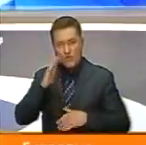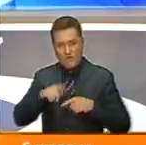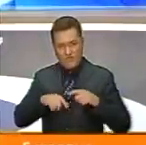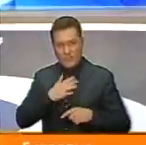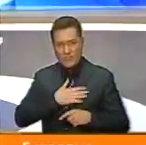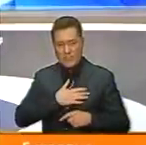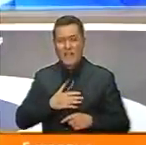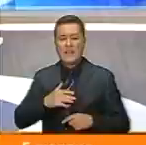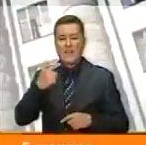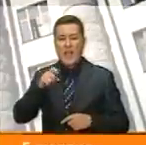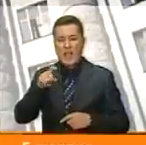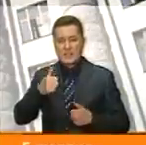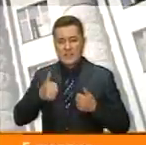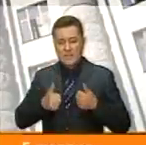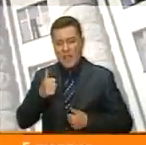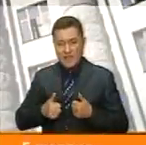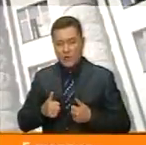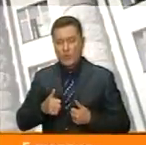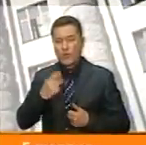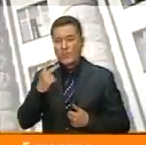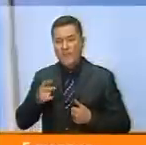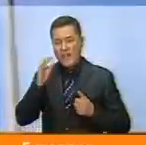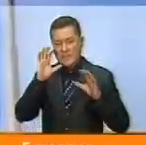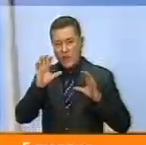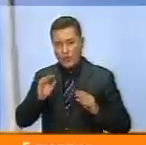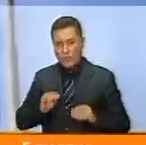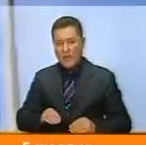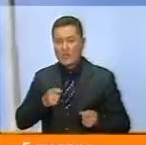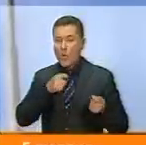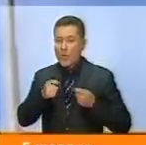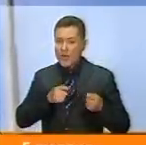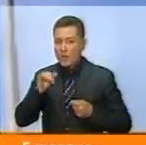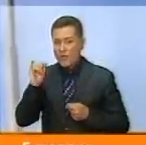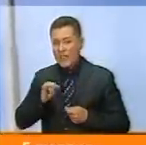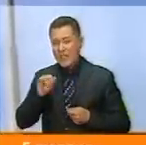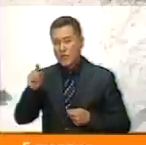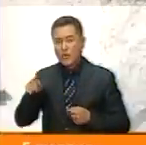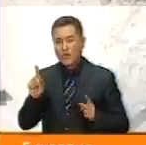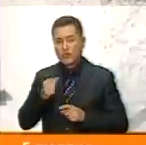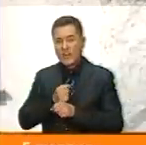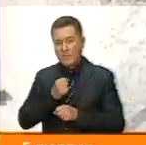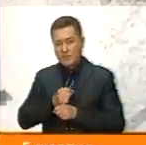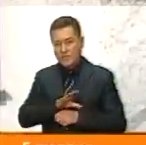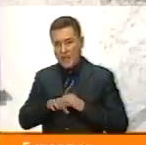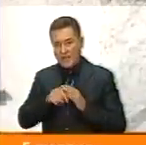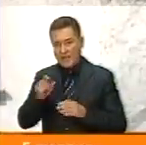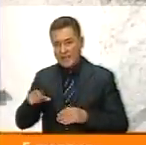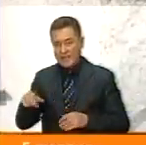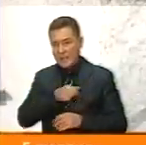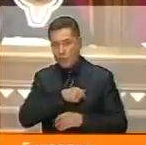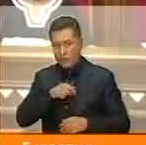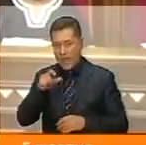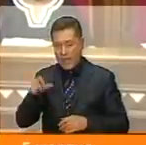газового ринку. Конкурують наразі два законопроекти – урядовий і той, що напрацювали депутати. Свій Кабмін погодив